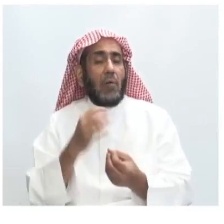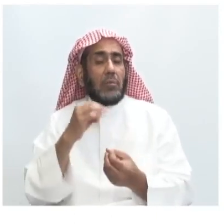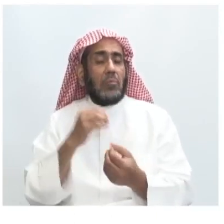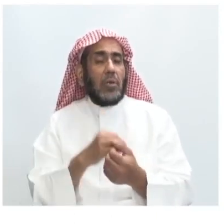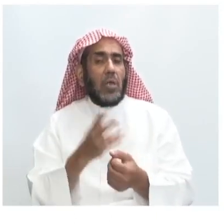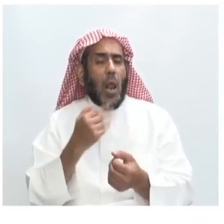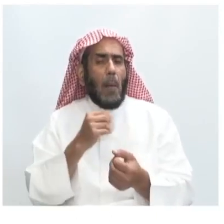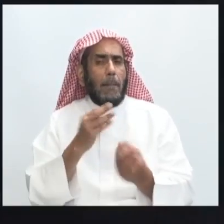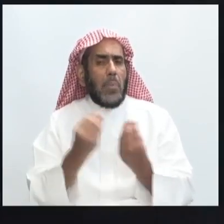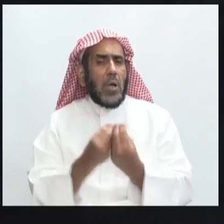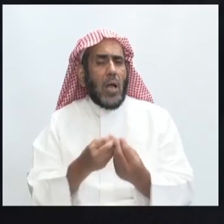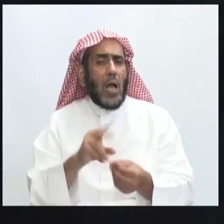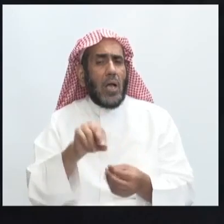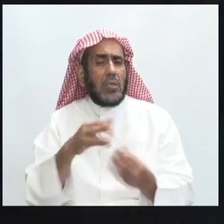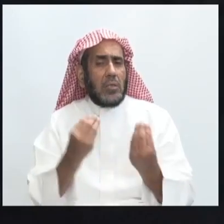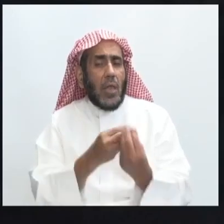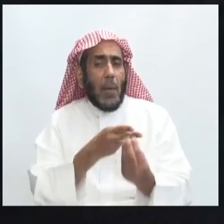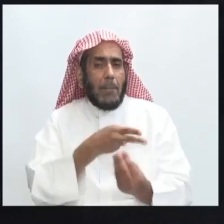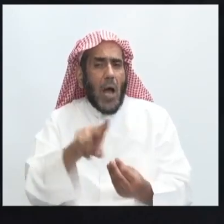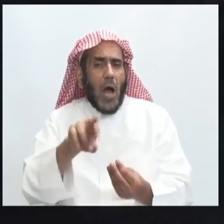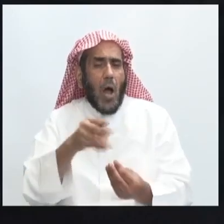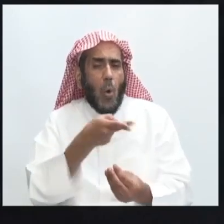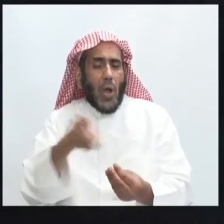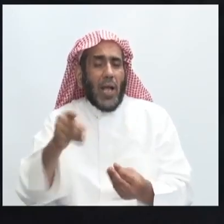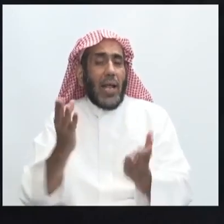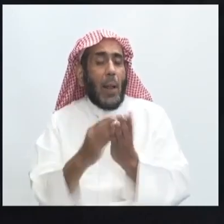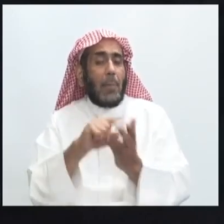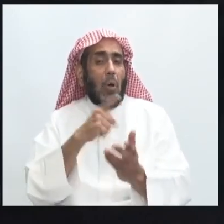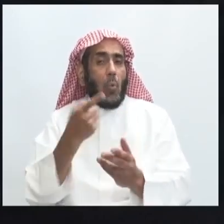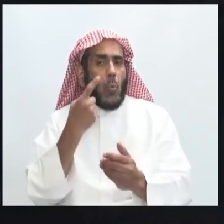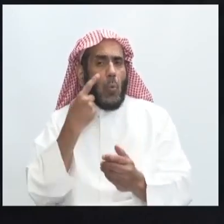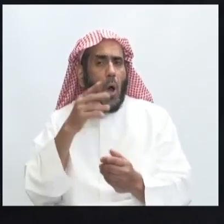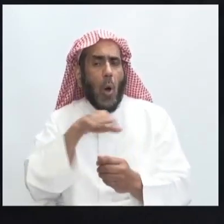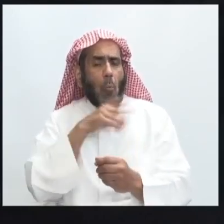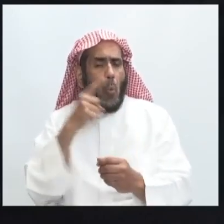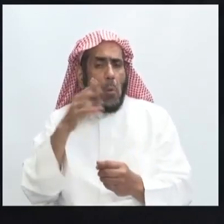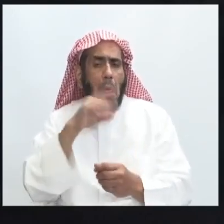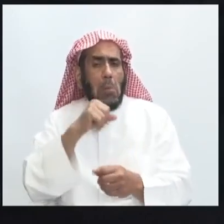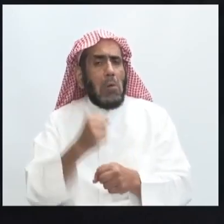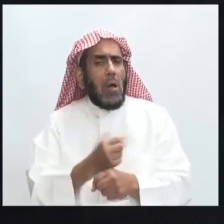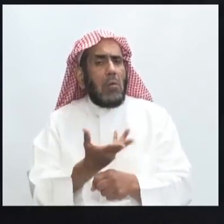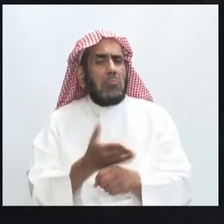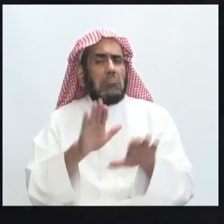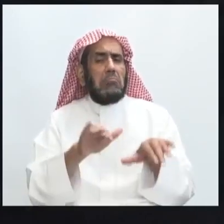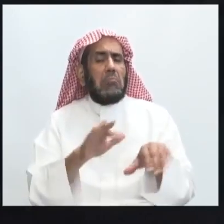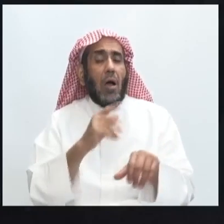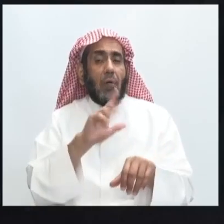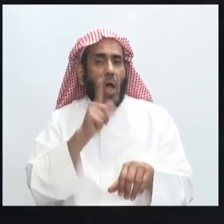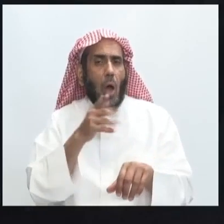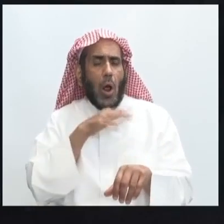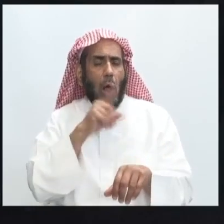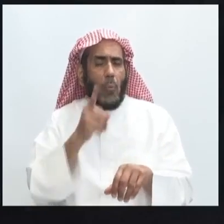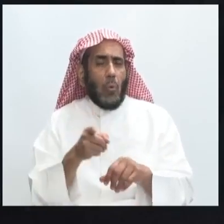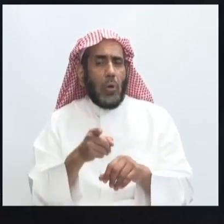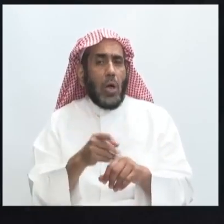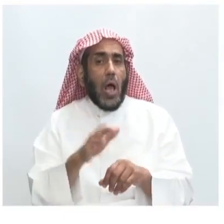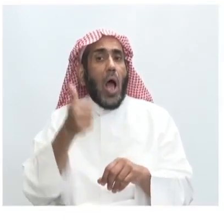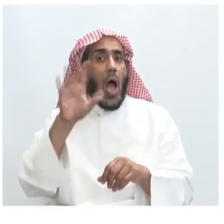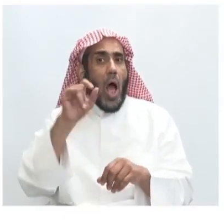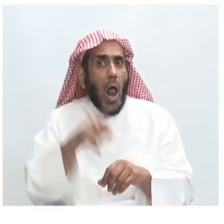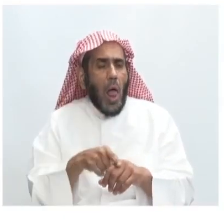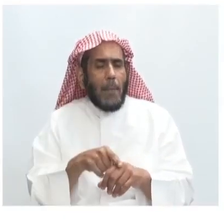طلب منك ان ترافق اخاك الصغير مثلا الى مدرسته وراى انك لم تفعل ذلك فيقول لك الم